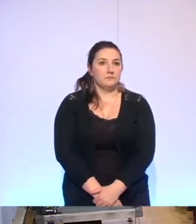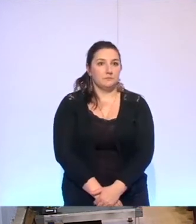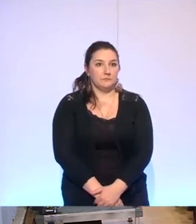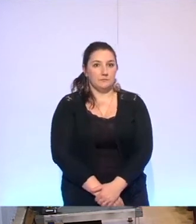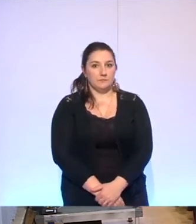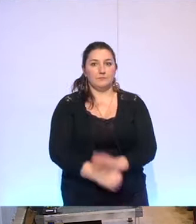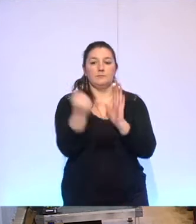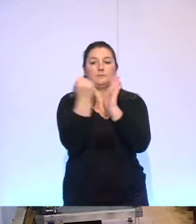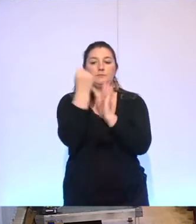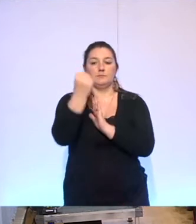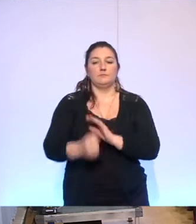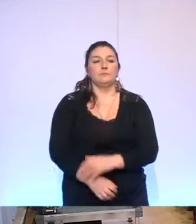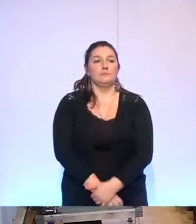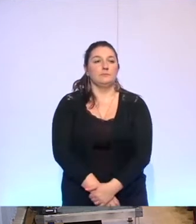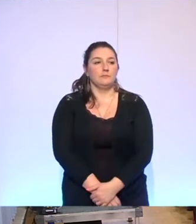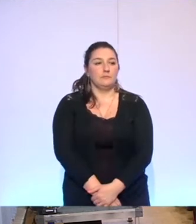Pour.